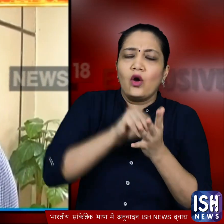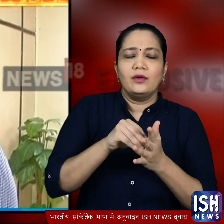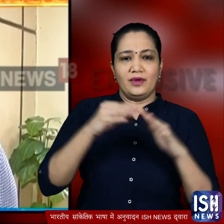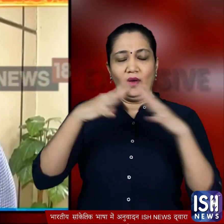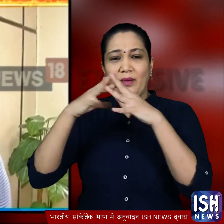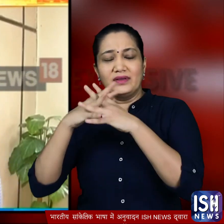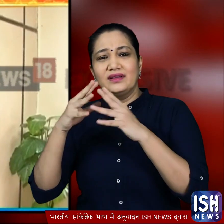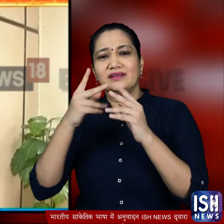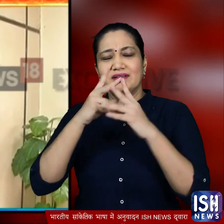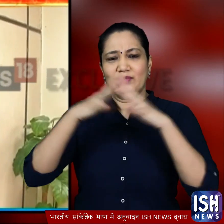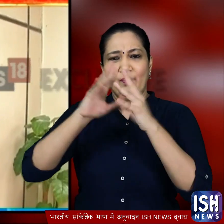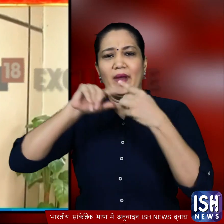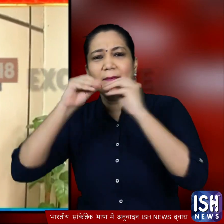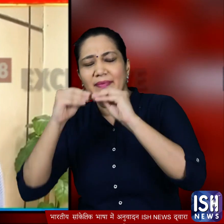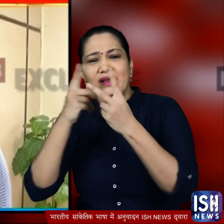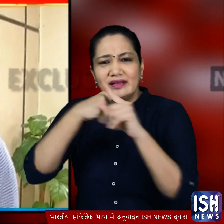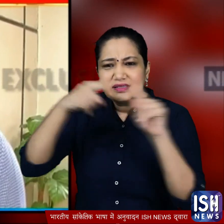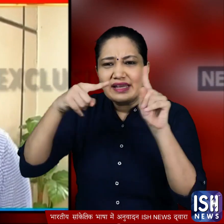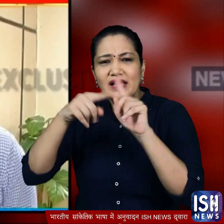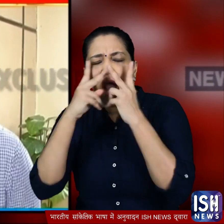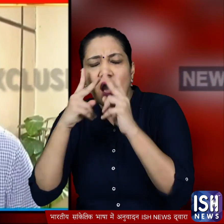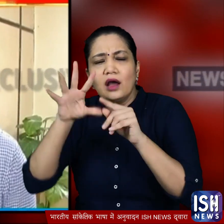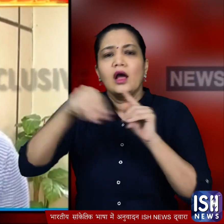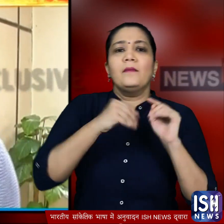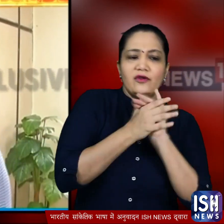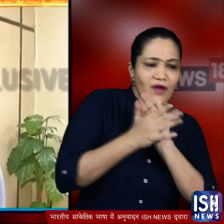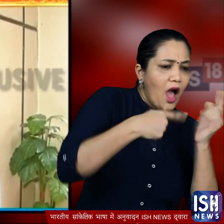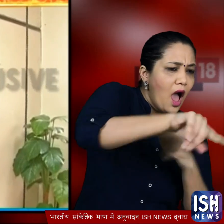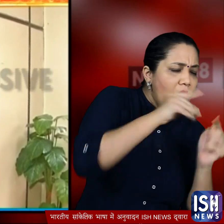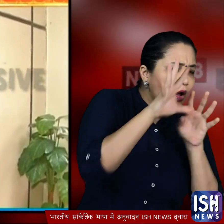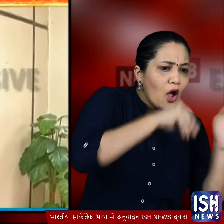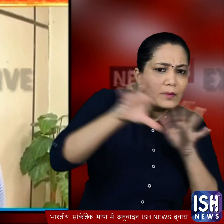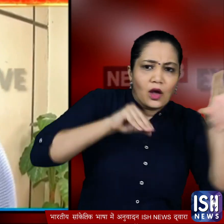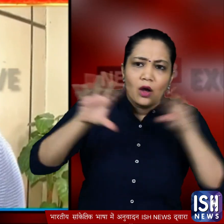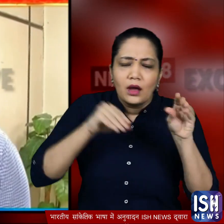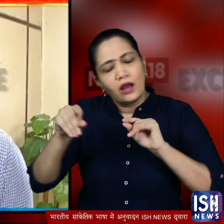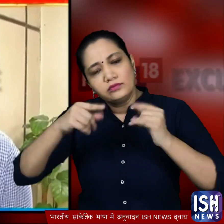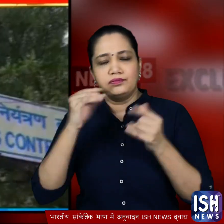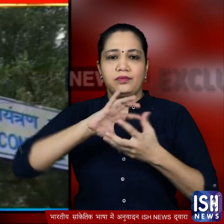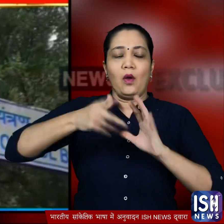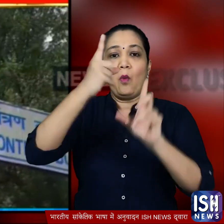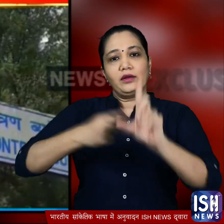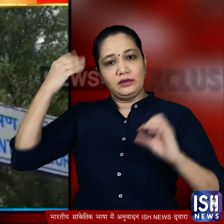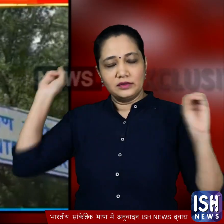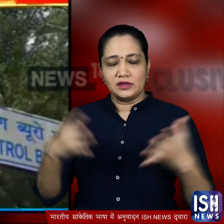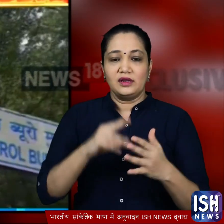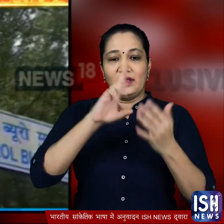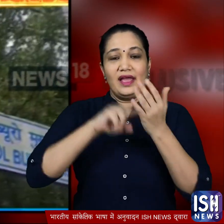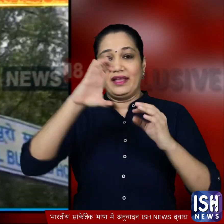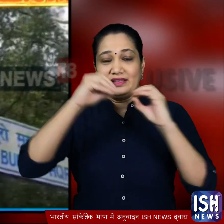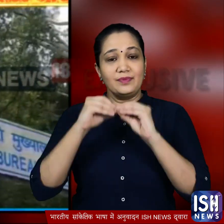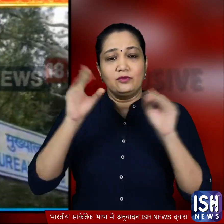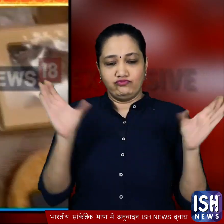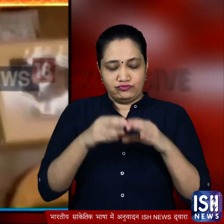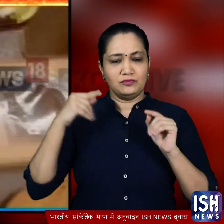सीरीज चलती थी उससे इंस्पायर होके और उसके अलावा उनके ग्रुप सर्कल से इंस्पायर होकर इन्होंने चालू किया था लास्ट ईयर से। एनसीबी की टीम जब छापेमारी